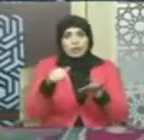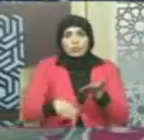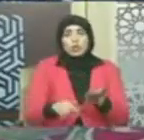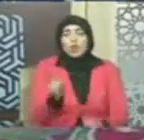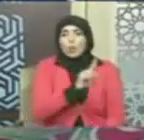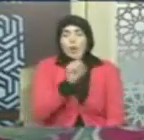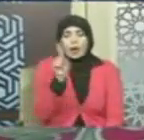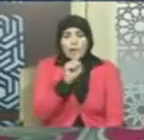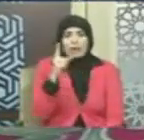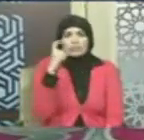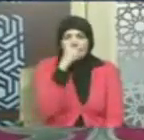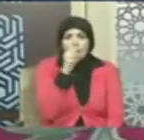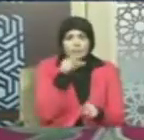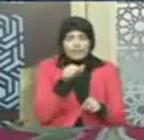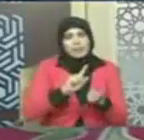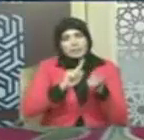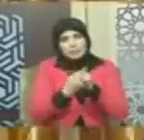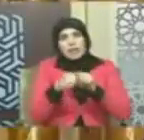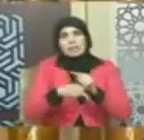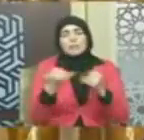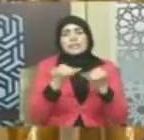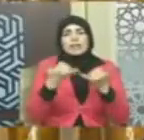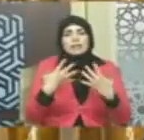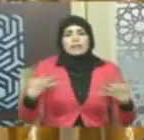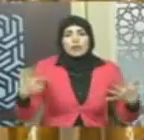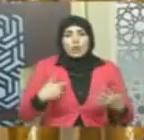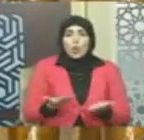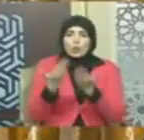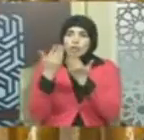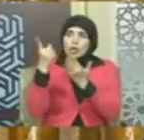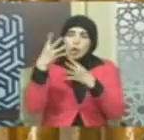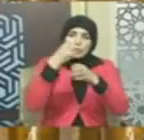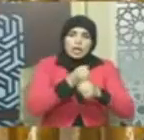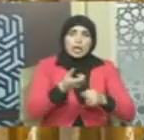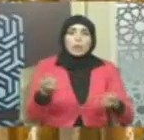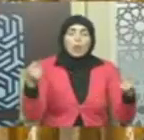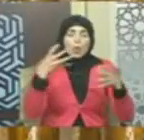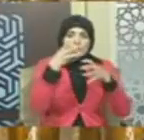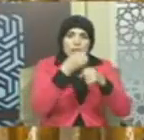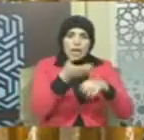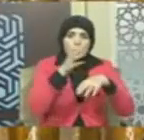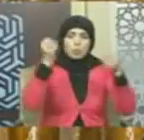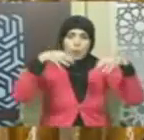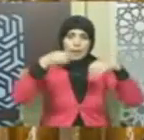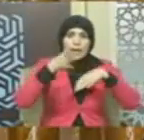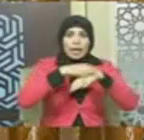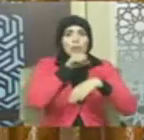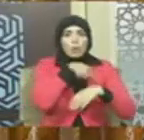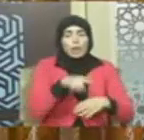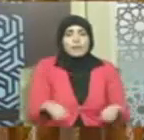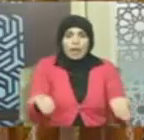ولا عسيرا إلا يسرته. وصل اللهم وسلم وبارك على سيدنا محمد. ويا